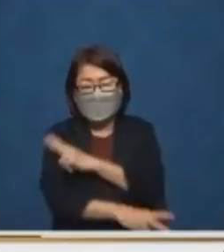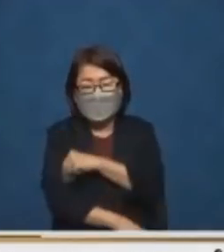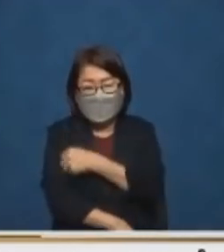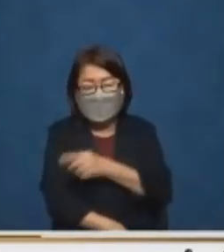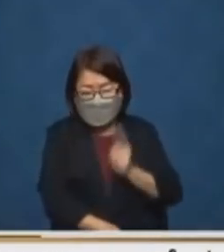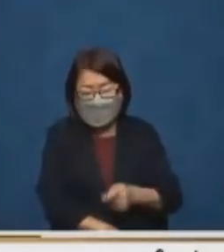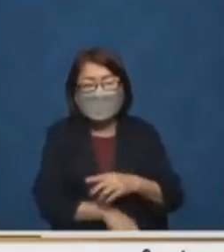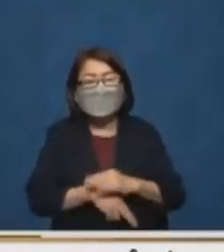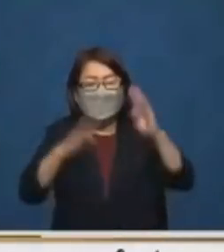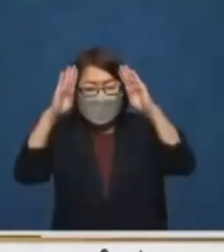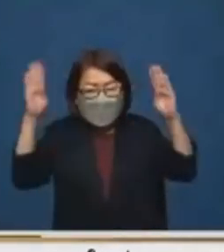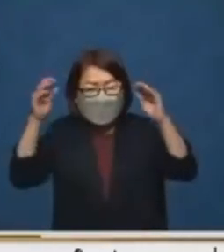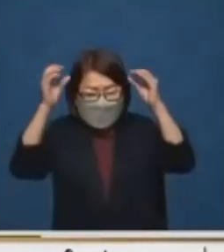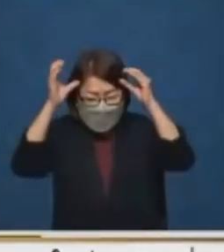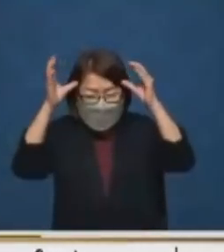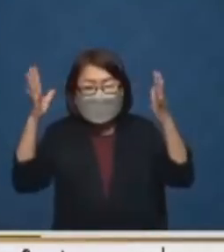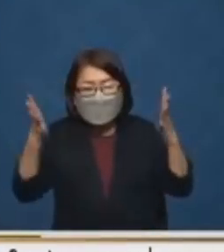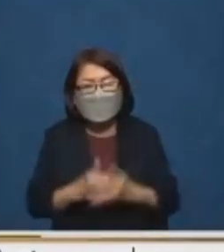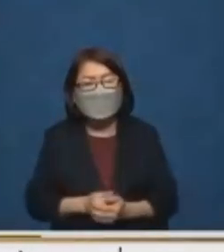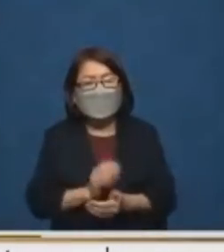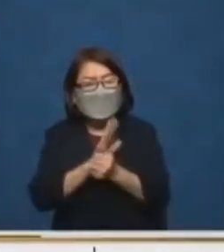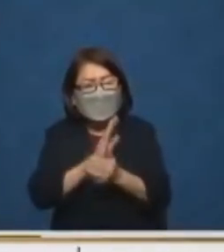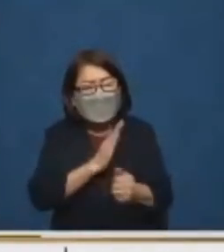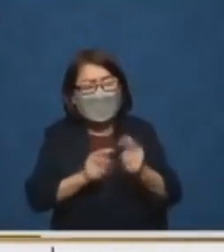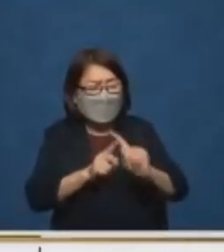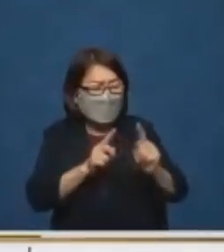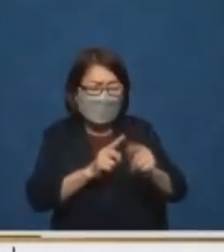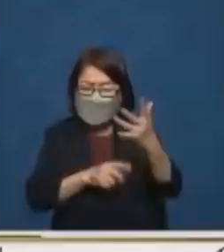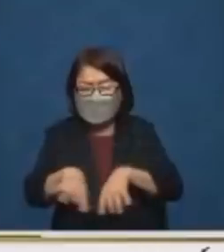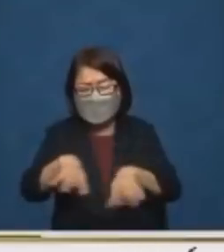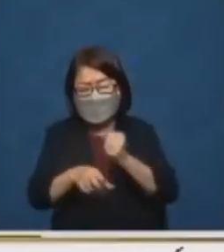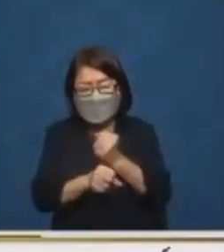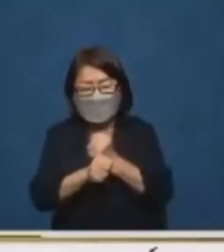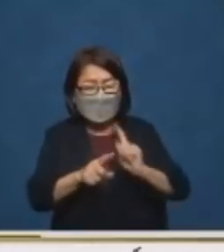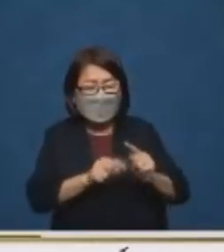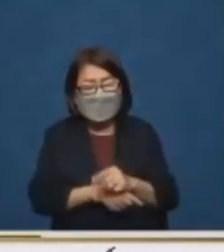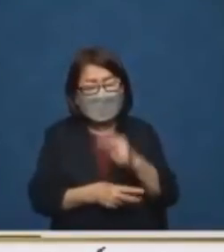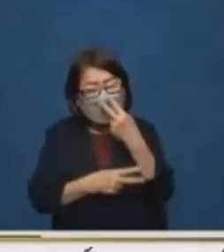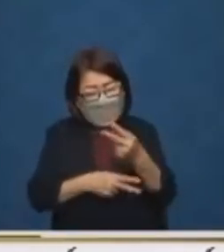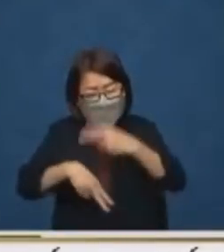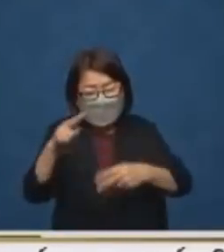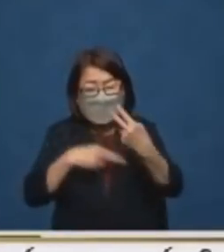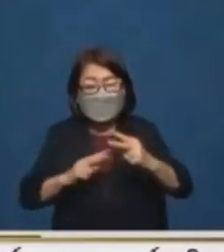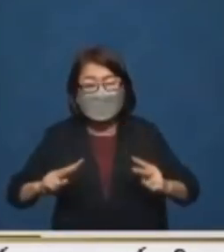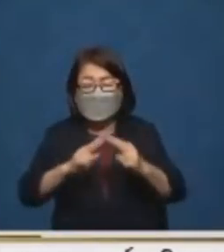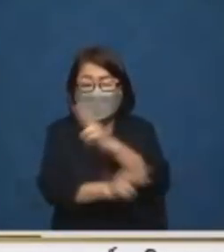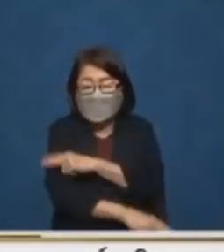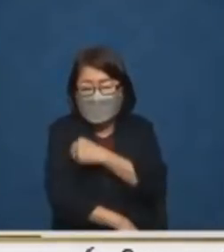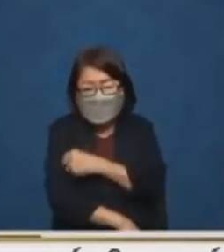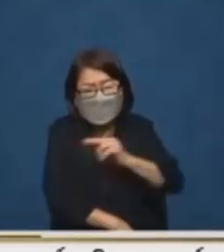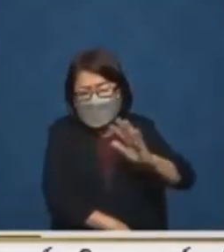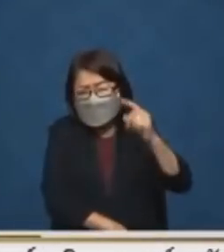วามรู้ไร้ซึ่หีบลัญาและความสามารถในการกกบดูแล กระสวงสาธนาสุขพิติกรรม